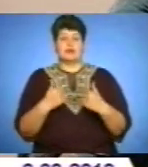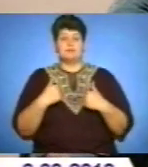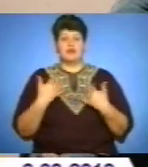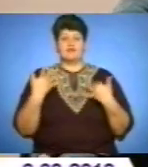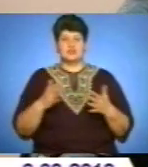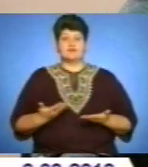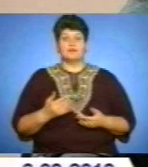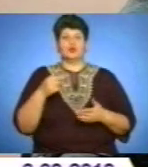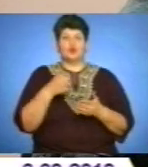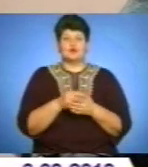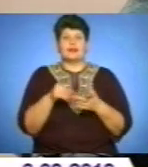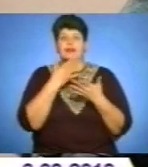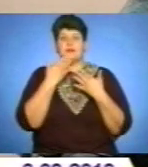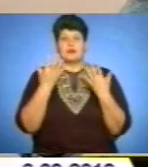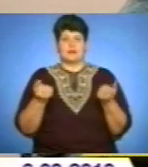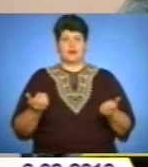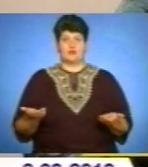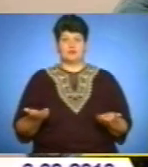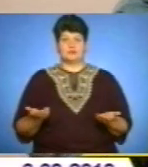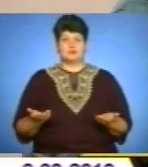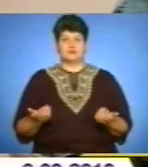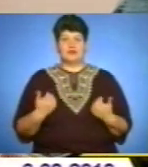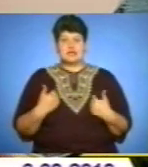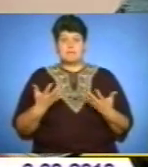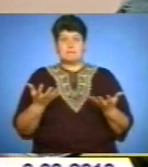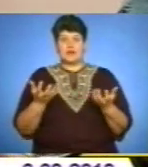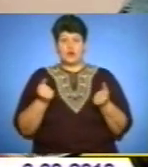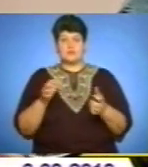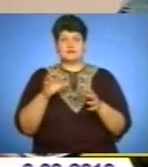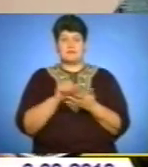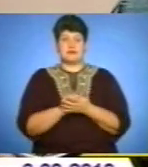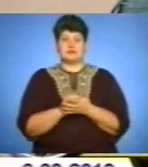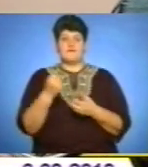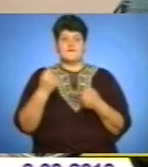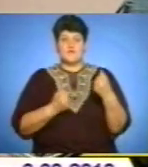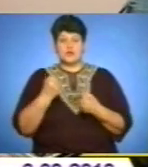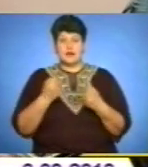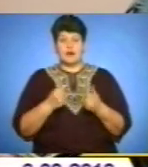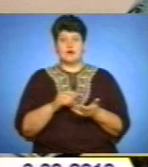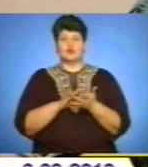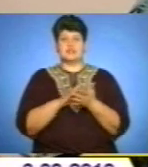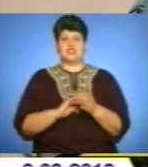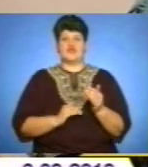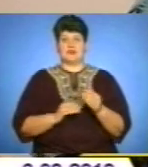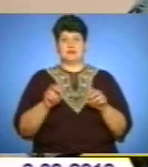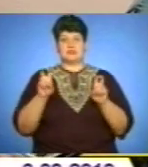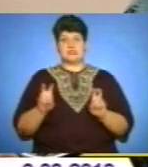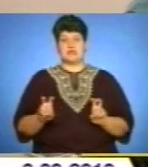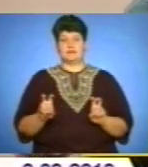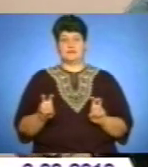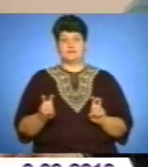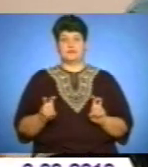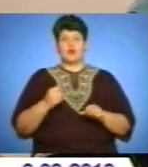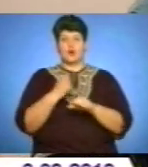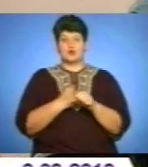що ми вже не маємо прийому, що в нас прийомом займаються водії, а туристичні фірми сидять.